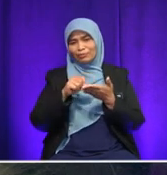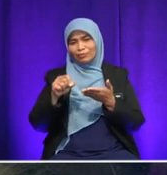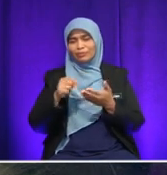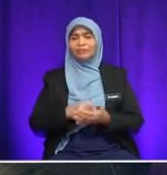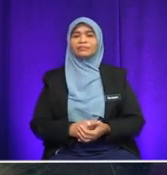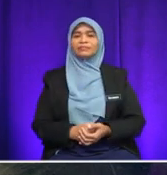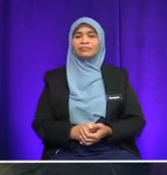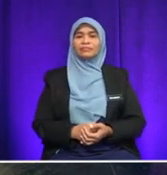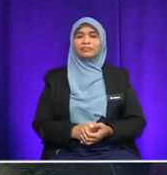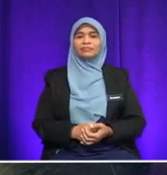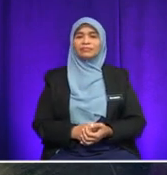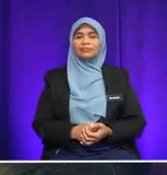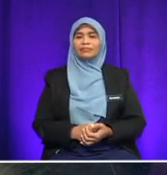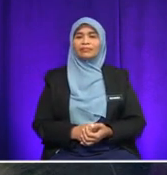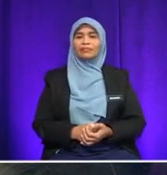Betul. Okey.